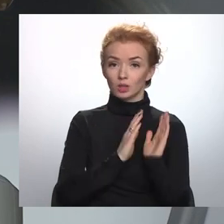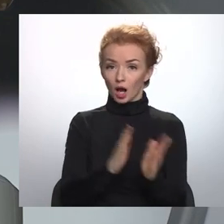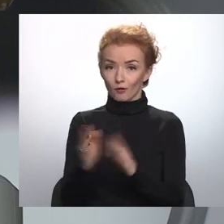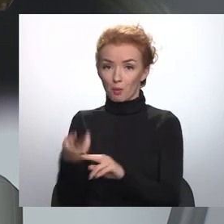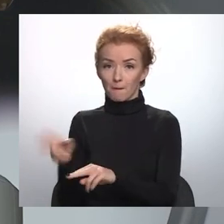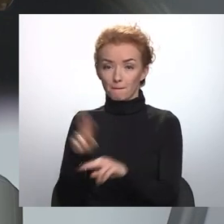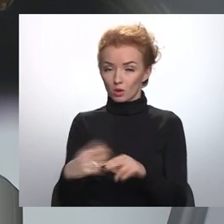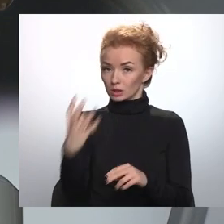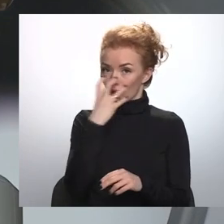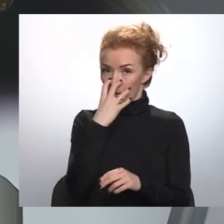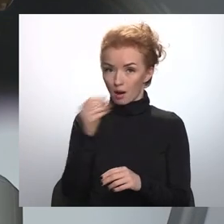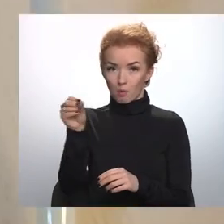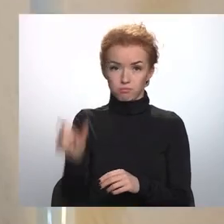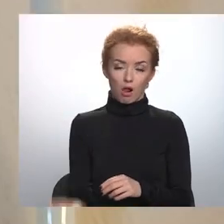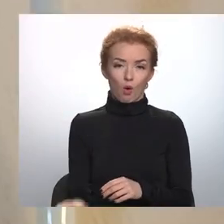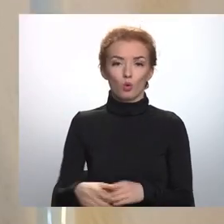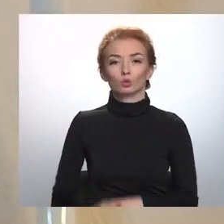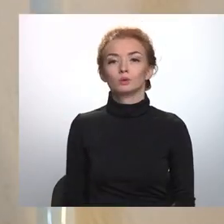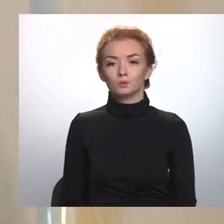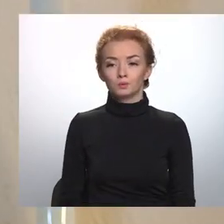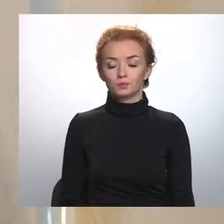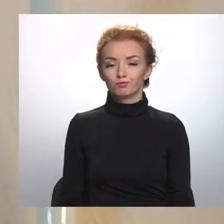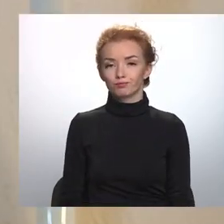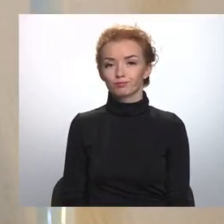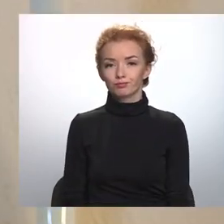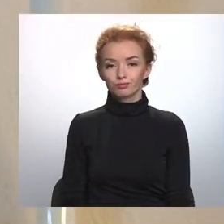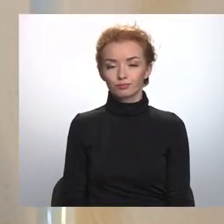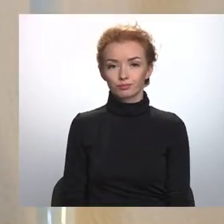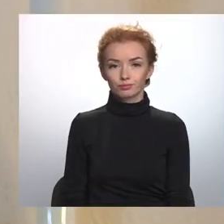sagatavojas papildus skābekļa balonus. Madara Līcīte, Ingus Graudiņš, Latvijas televīzija.